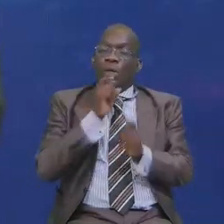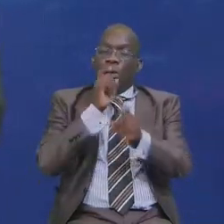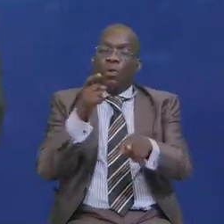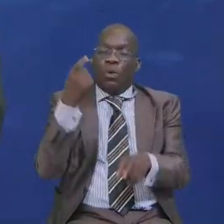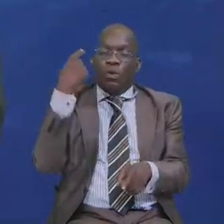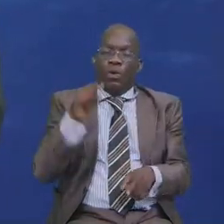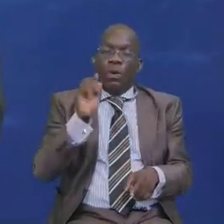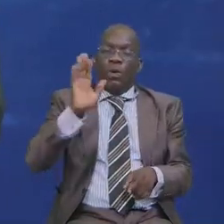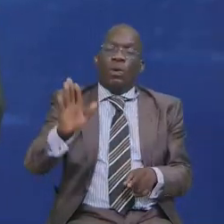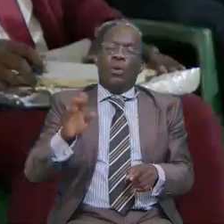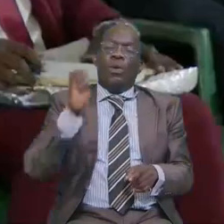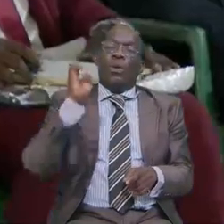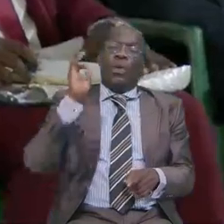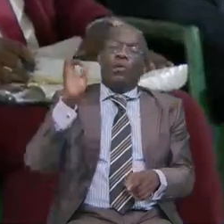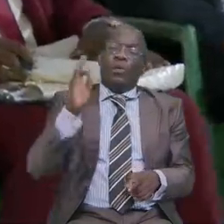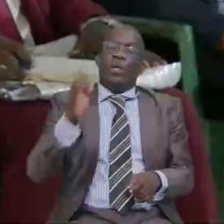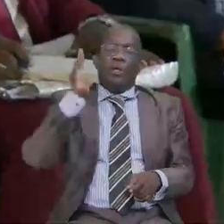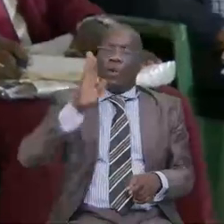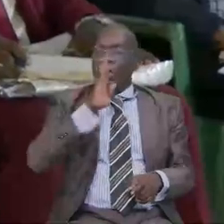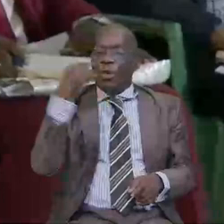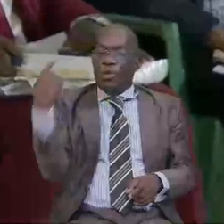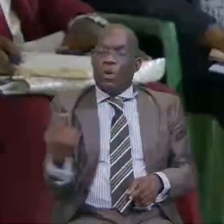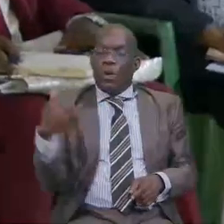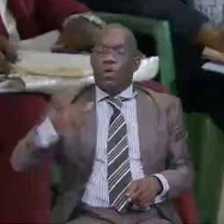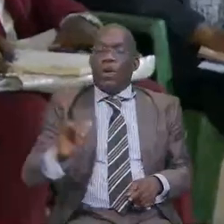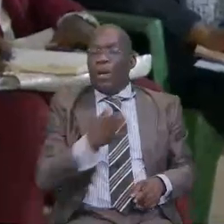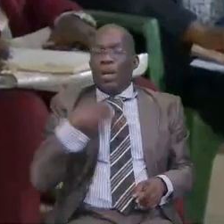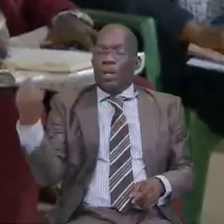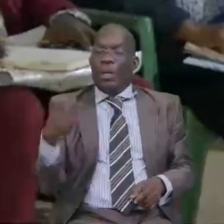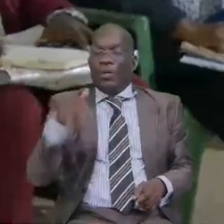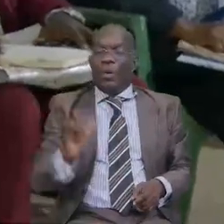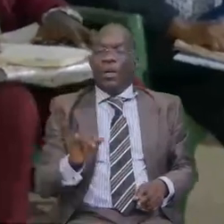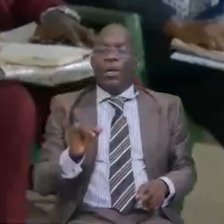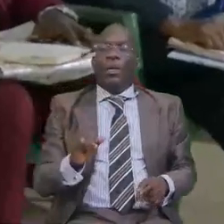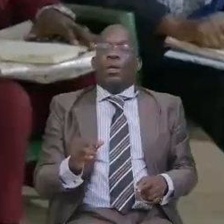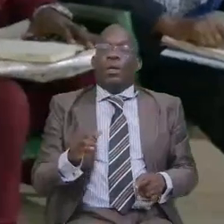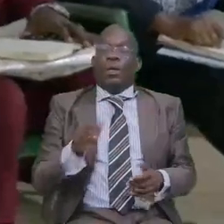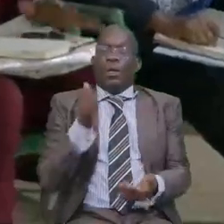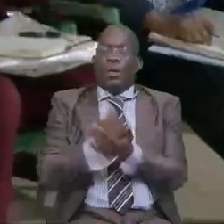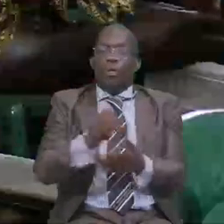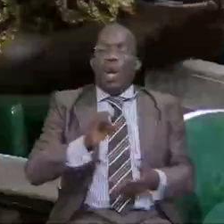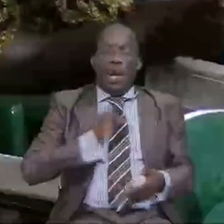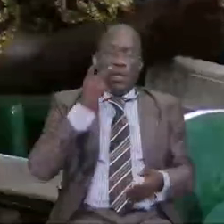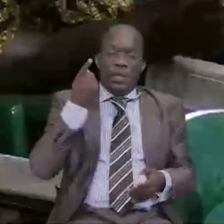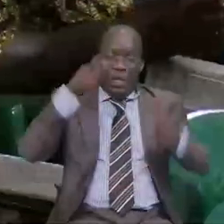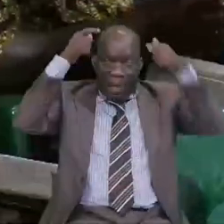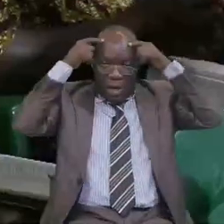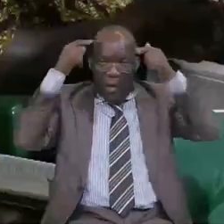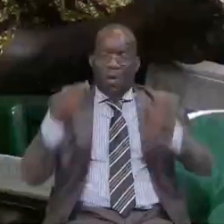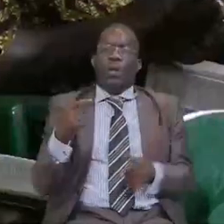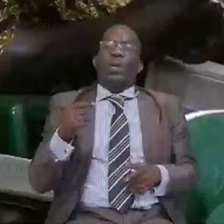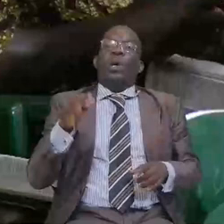pour toujours et toujours. Je vois la couronne dans l'avenir sur ta tête. Je vois